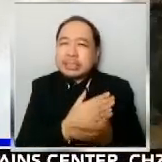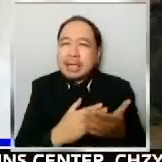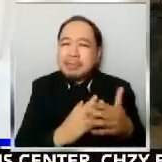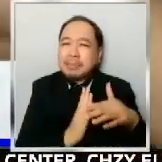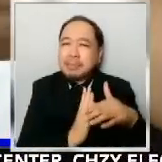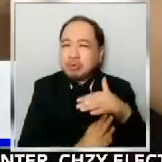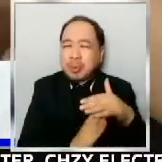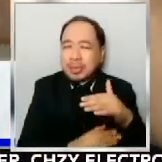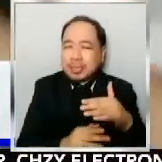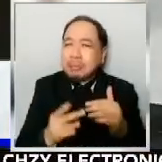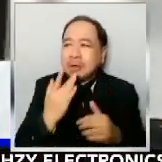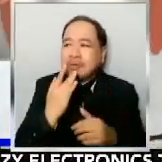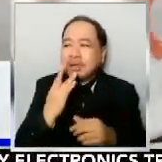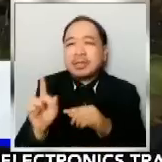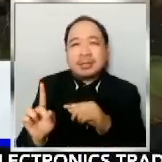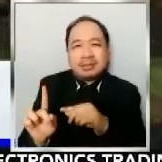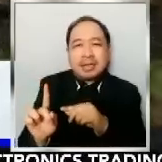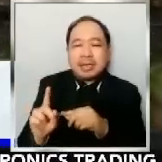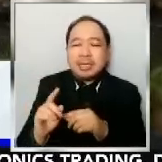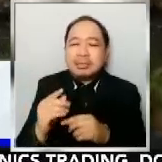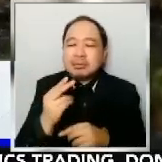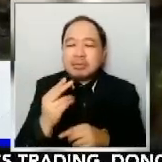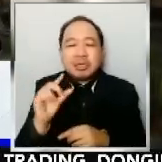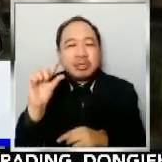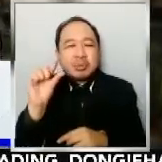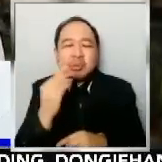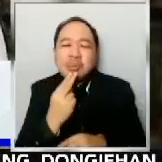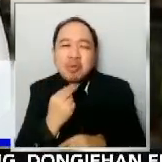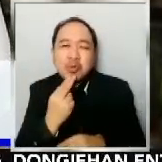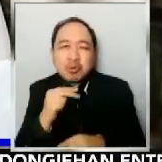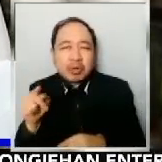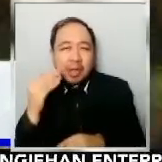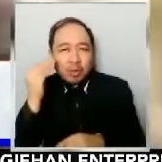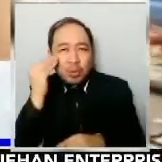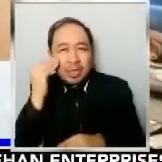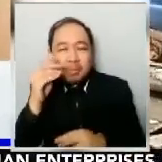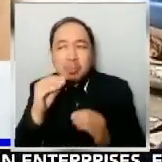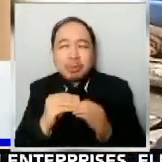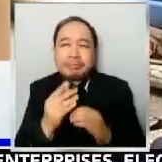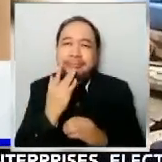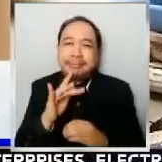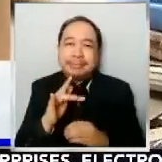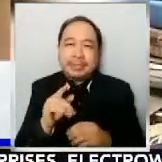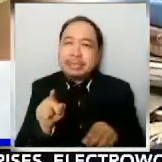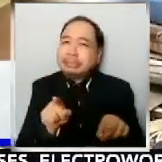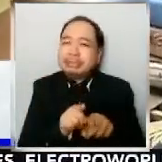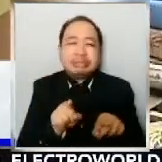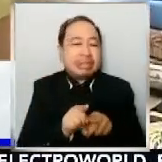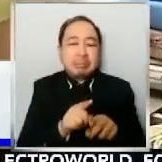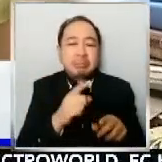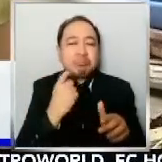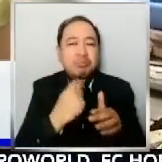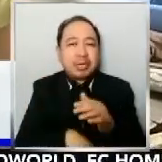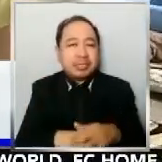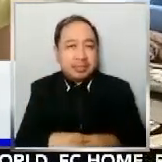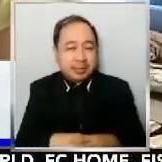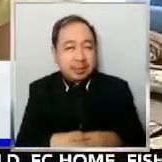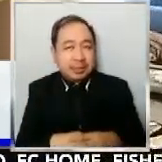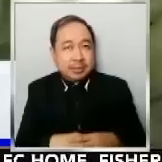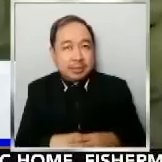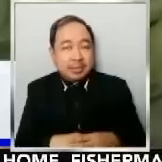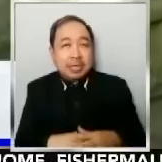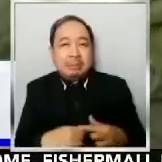yung ganito, maliliit. Ganon din naman ang presyo nila. Lalo ako maiiyak sa ano, sa presyo